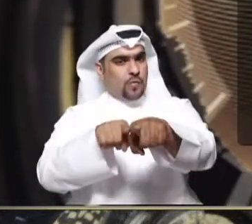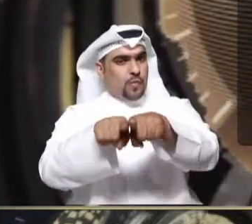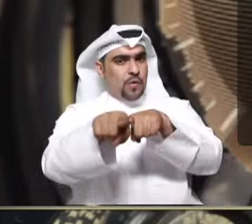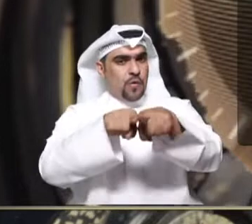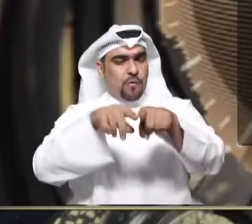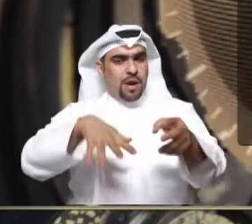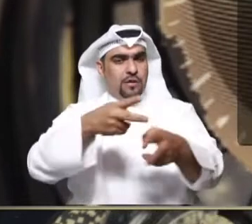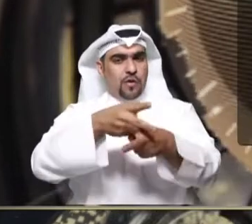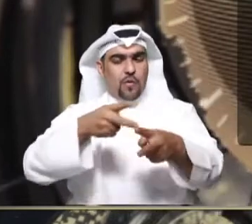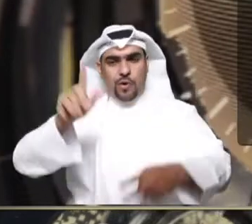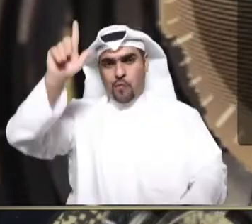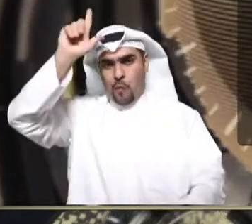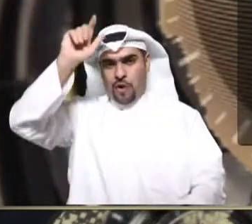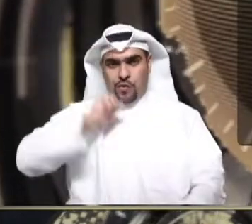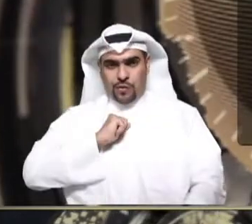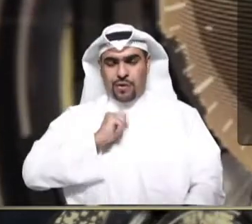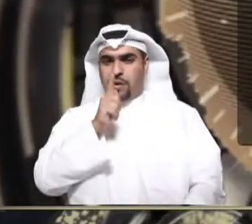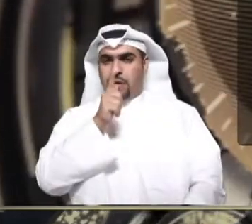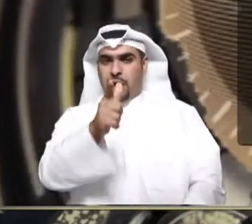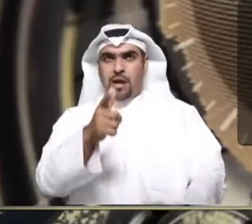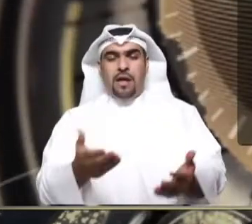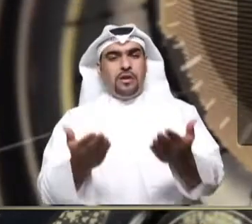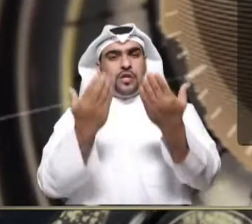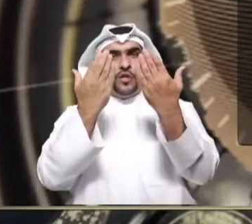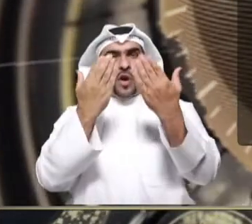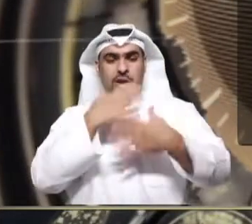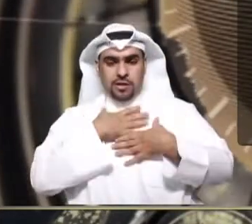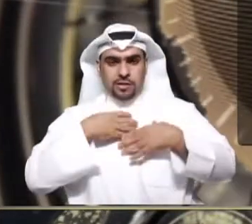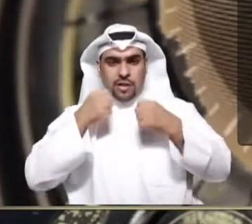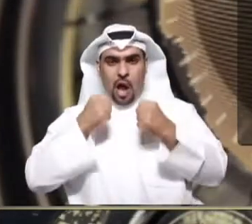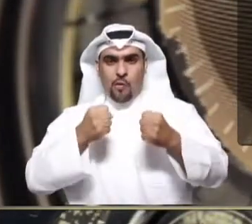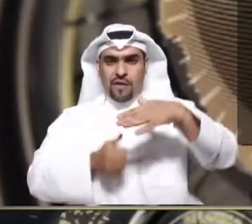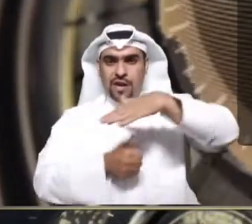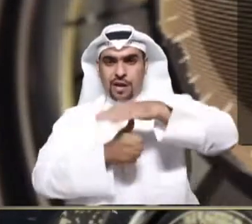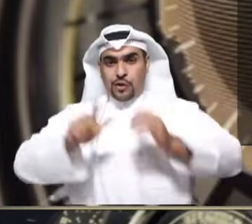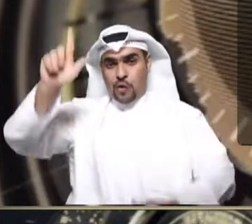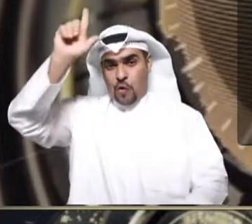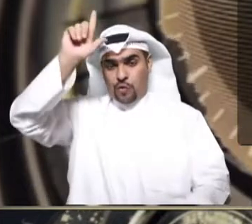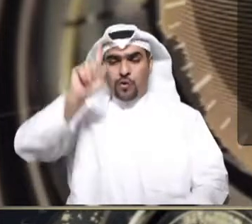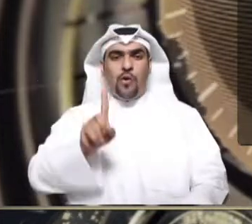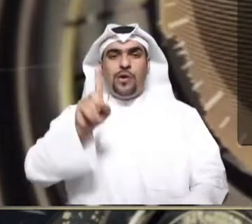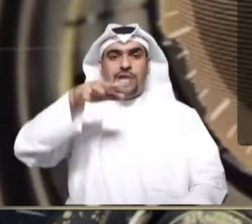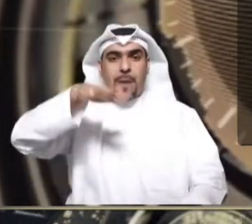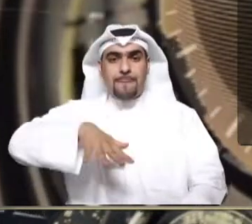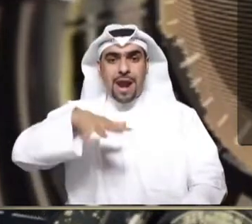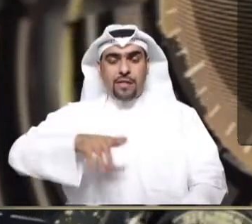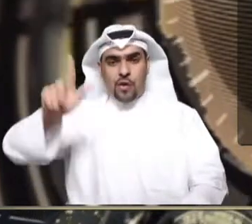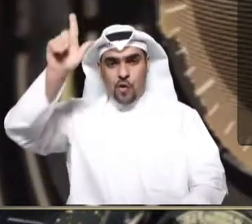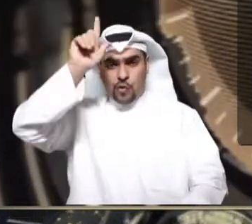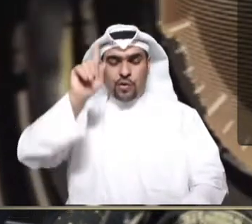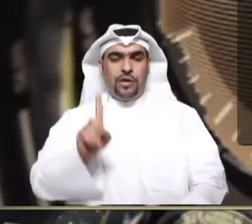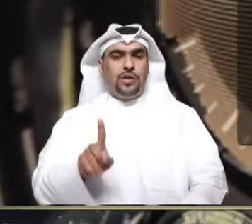تعالى أن ينعم على جلالته بدوام الصحة والعافية ويحقق للمملكة الأردنية